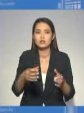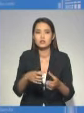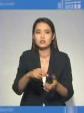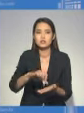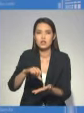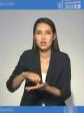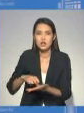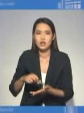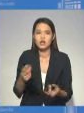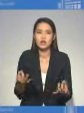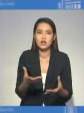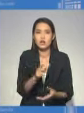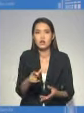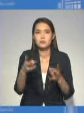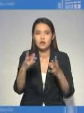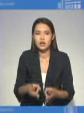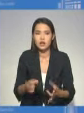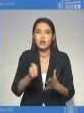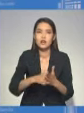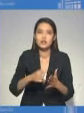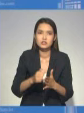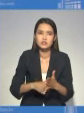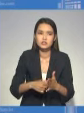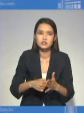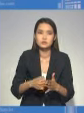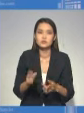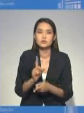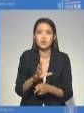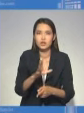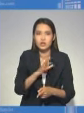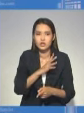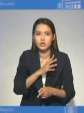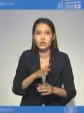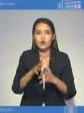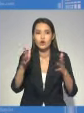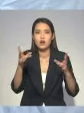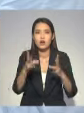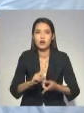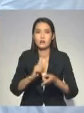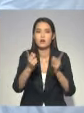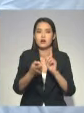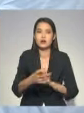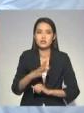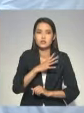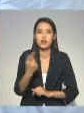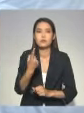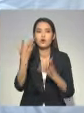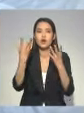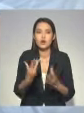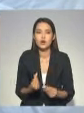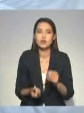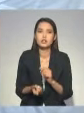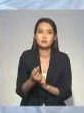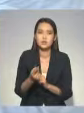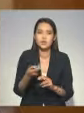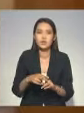қарапайым шөптің өртенуі сияқты емес, бәленбай метр биіктікте үстімен жүретін өрт. Үлкен апат болып жатыр. Біз бірінші күннен бастап жаңа өрт сөндірушілердің өзіне